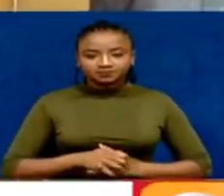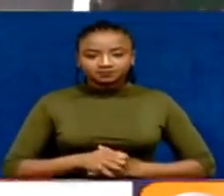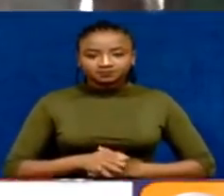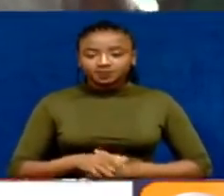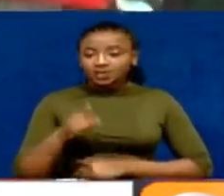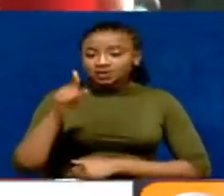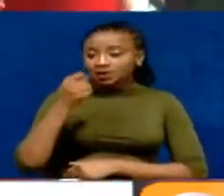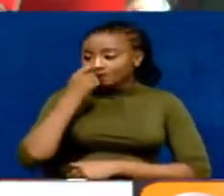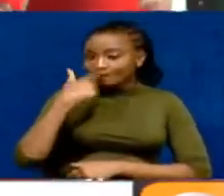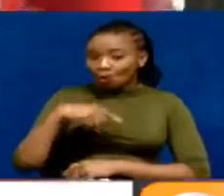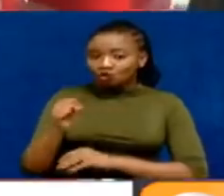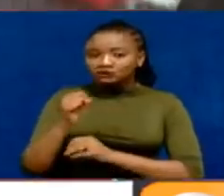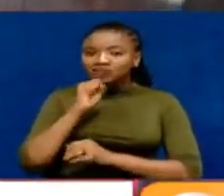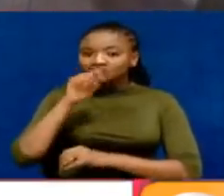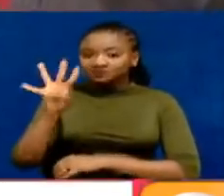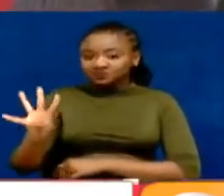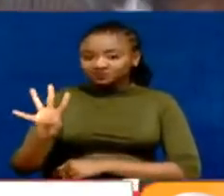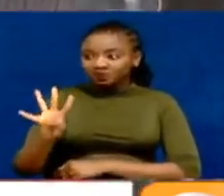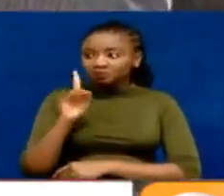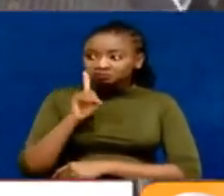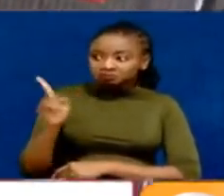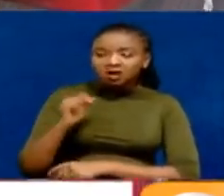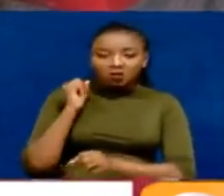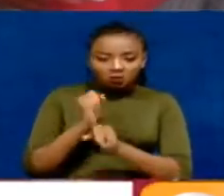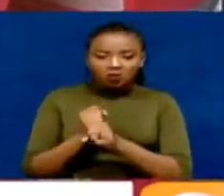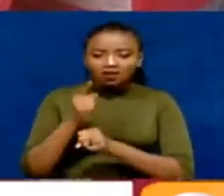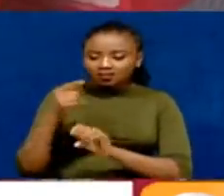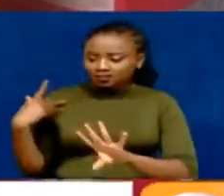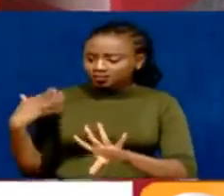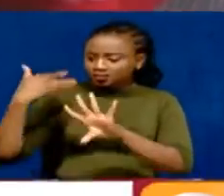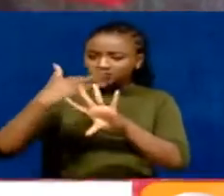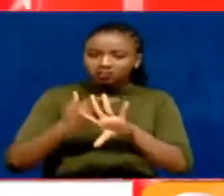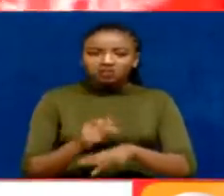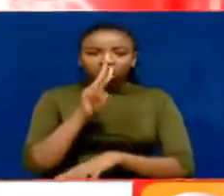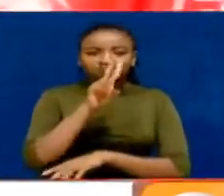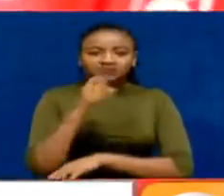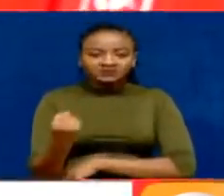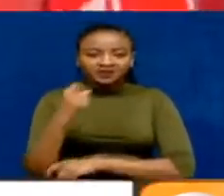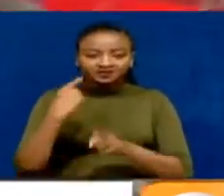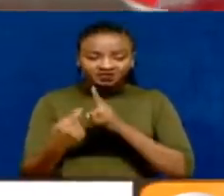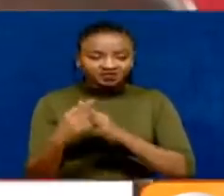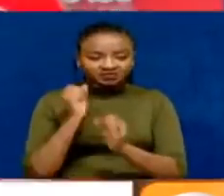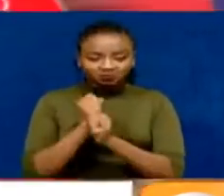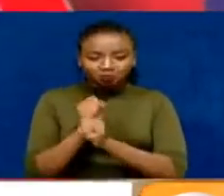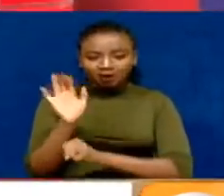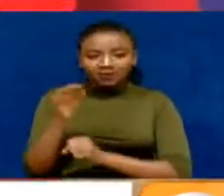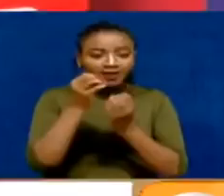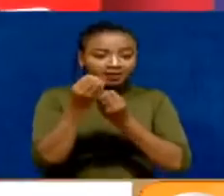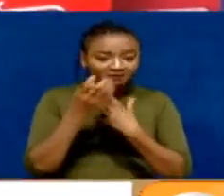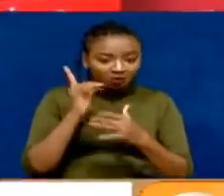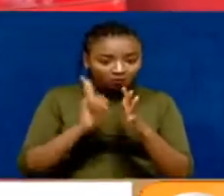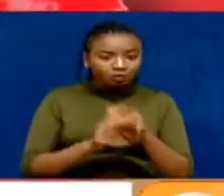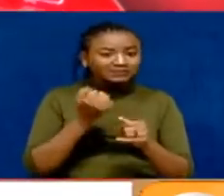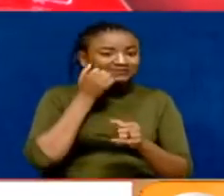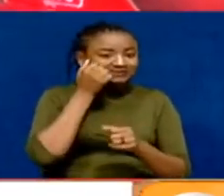Eric ana umri wa miaka 54 na amefanya kazi hii kwa kipindi cha miaka 25. Ananiambia kiwango